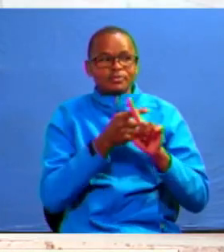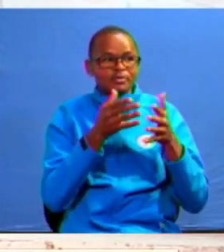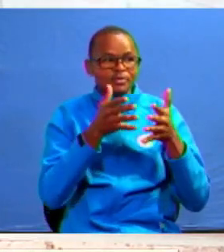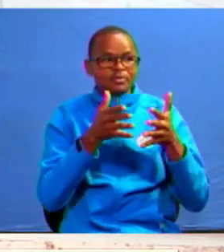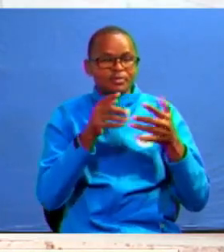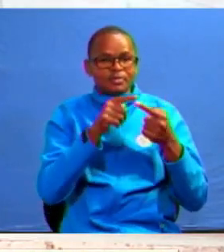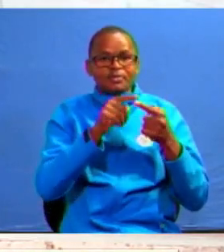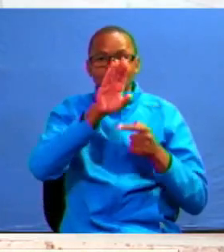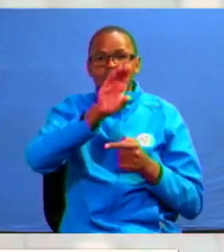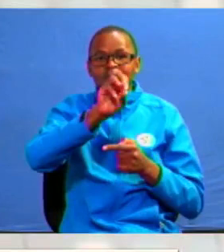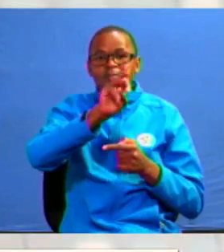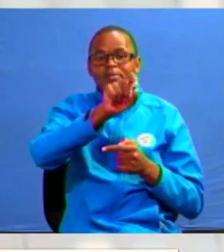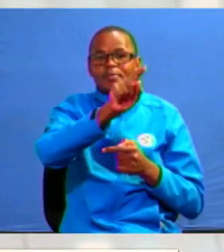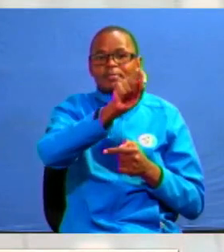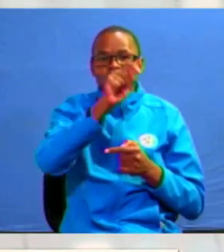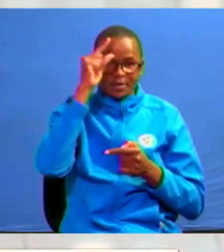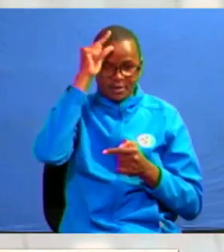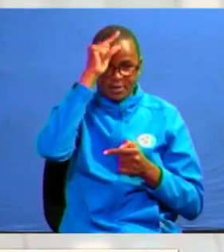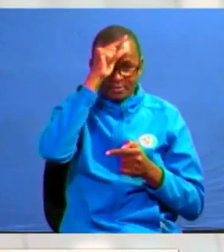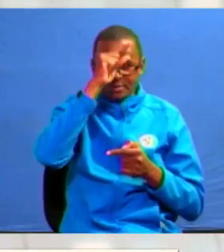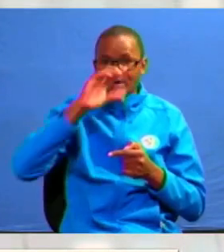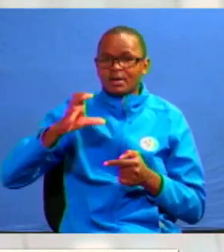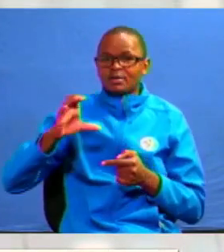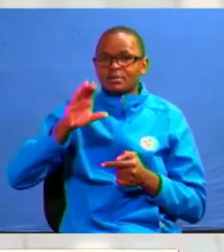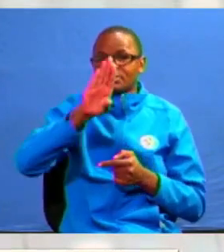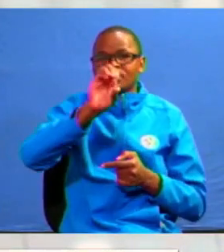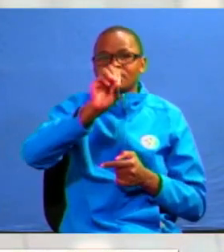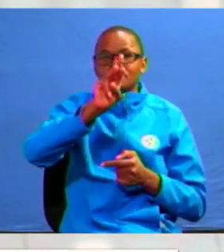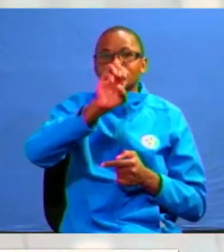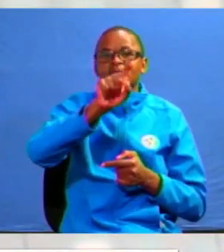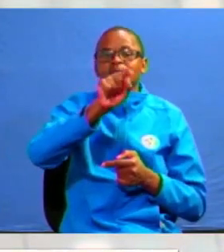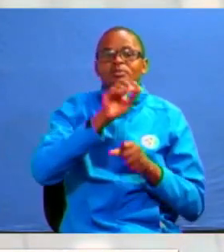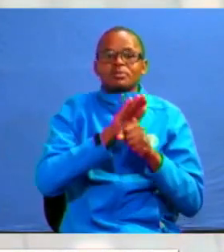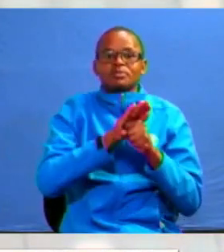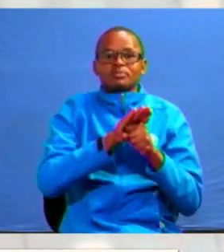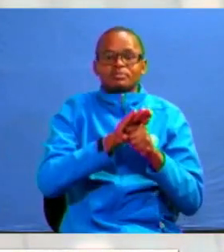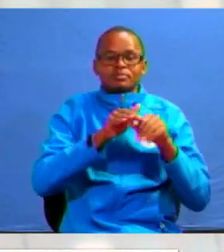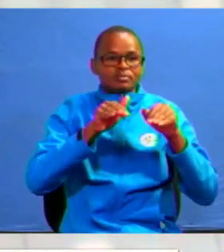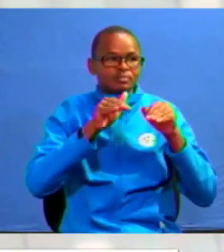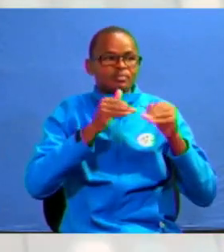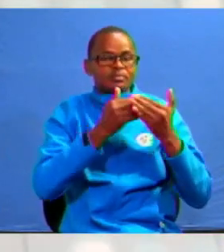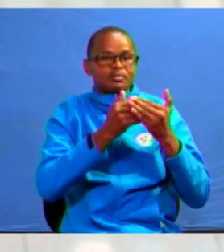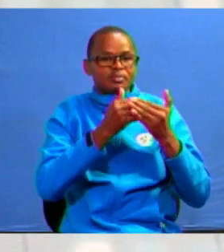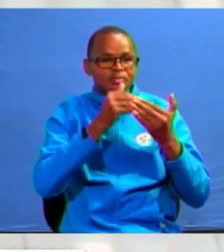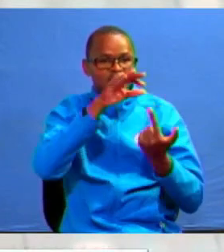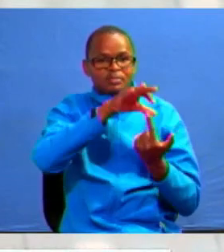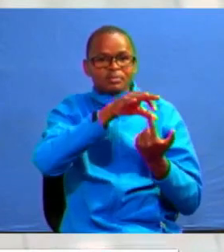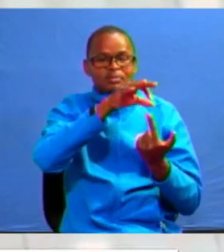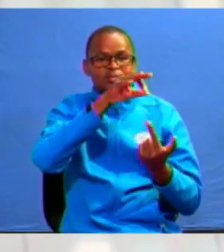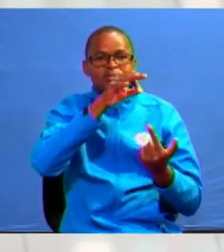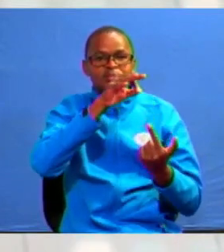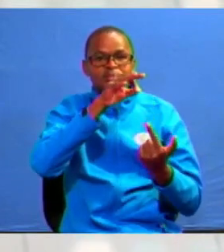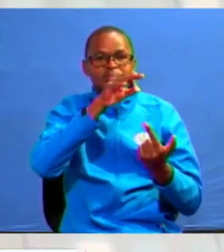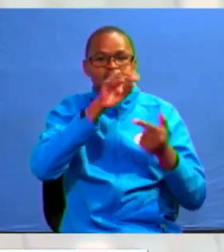naelekea Bomet. Serikali ya kaunti ya Bomet imelazimishwa kusubiri kabla ya uteuzi wa baraza